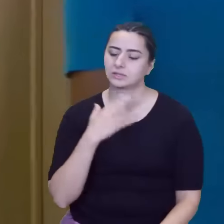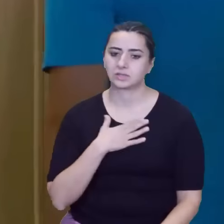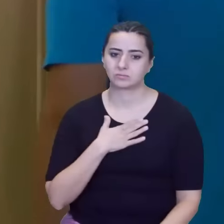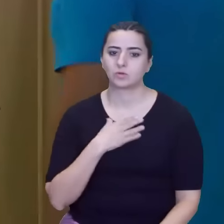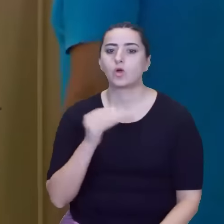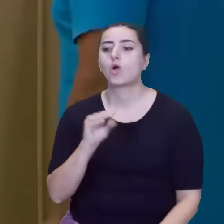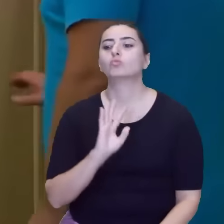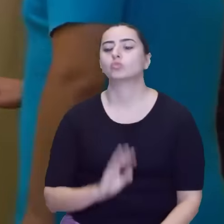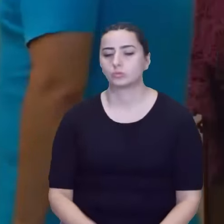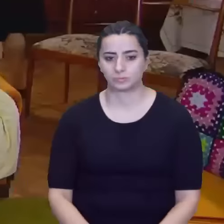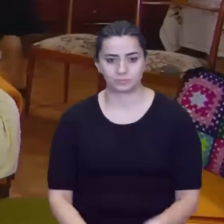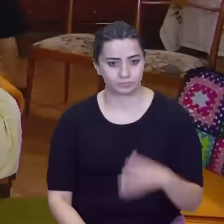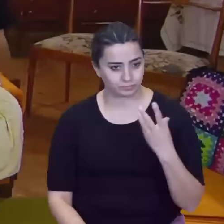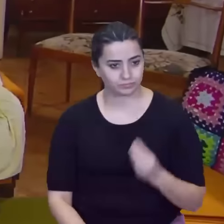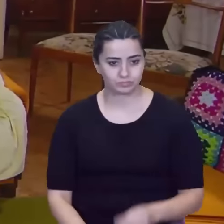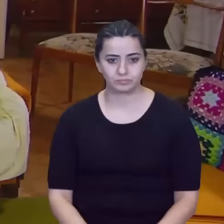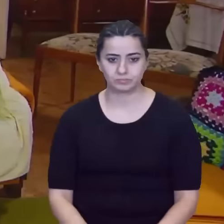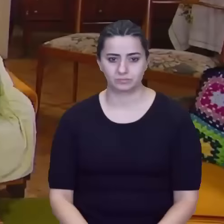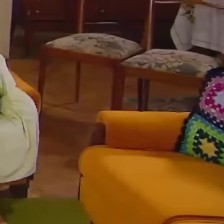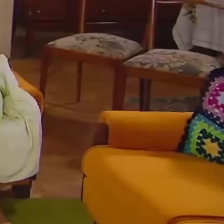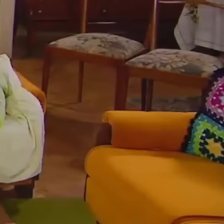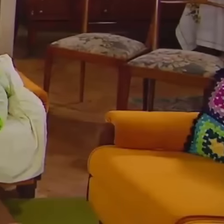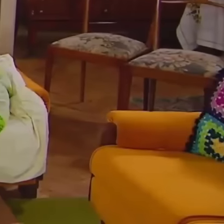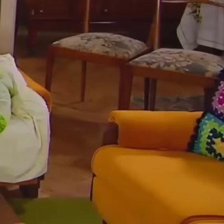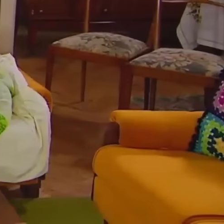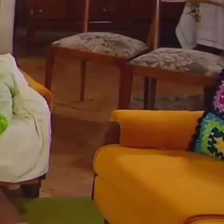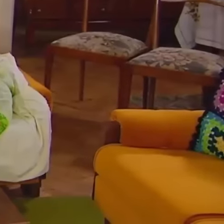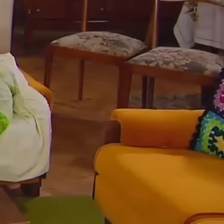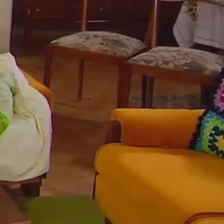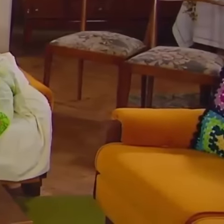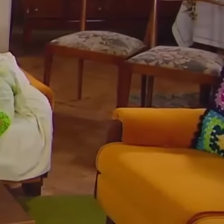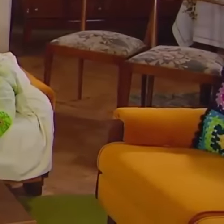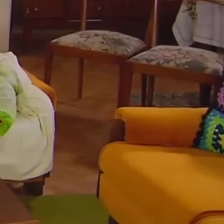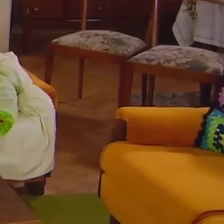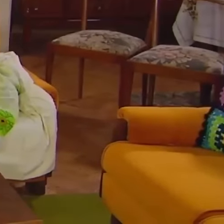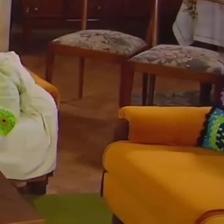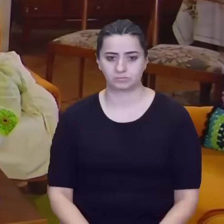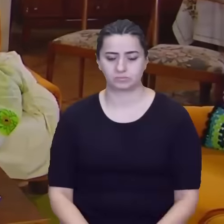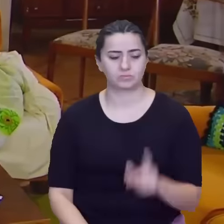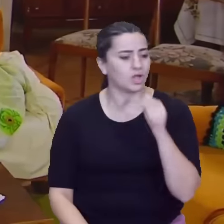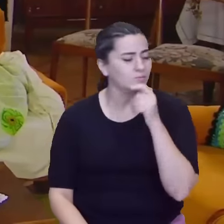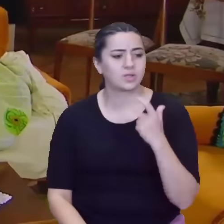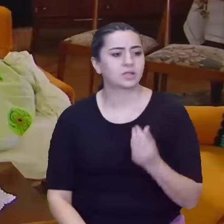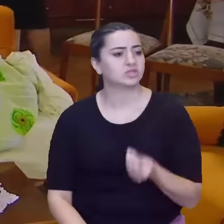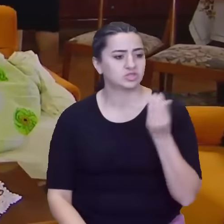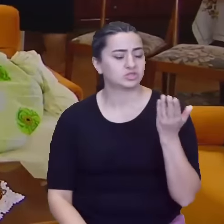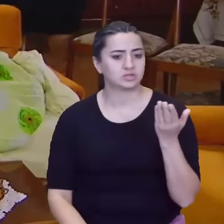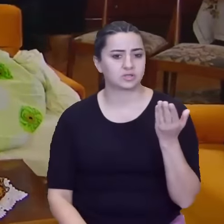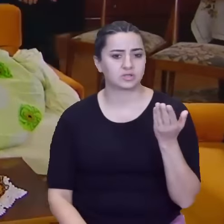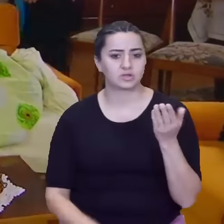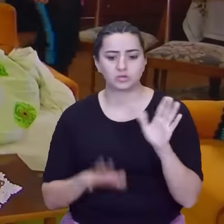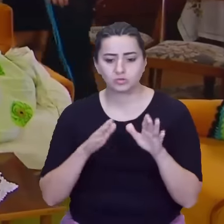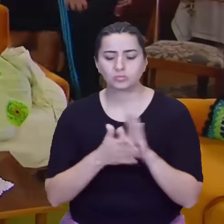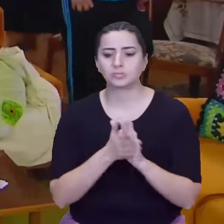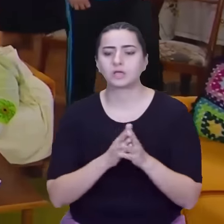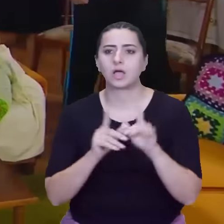Hadi. Öpmüyorum. Tabii. Fehmi sağ kaşının üstünden yaralanmış. Ya nereden çıktı bu herif ya? Ya